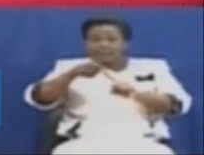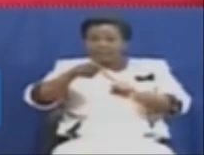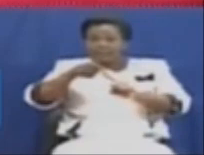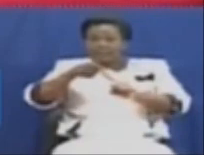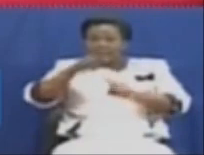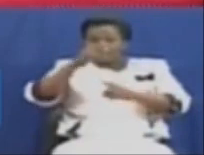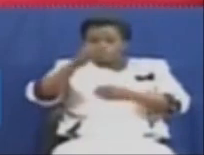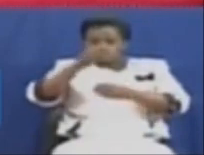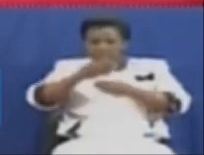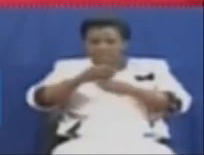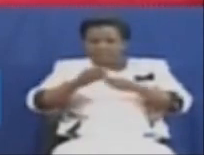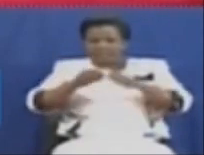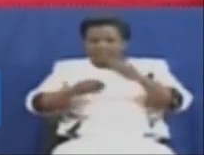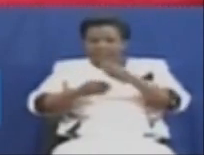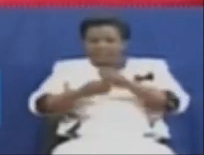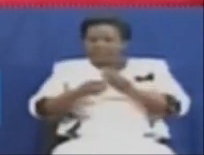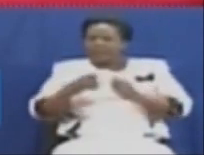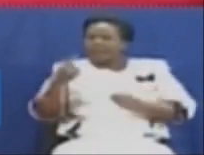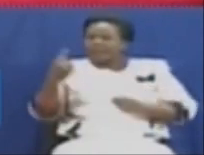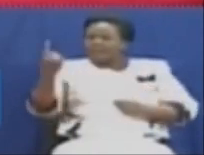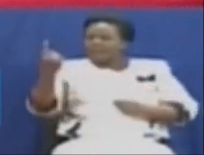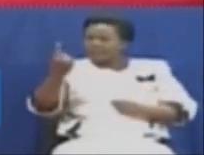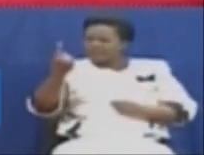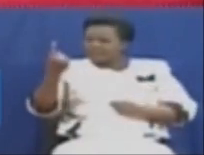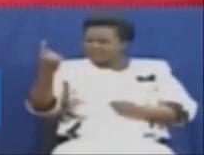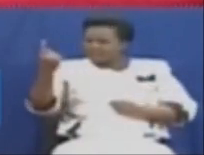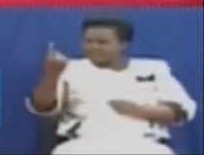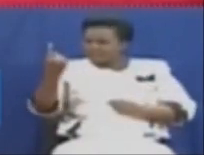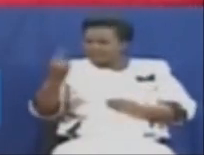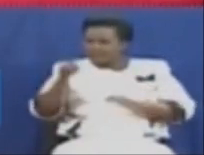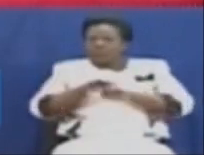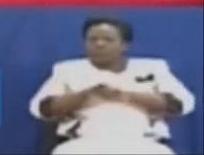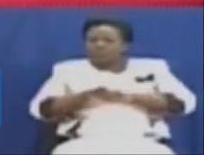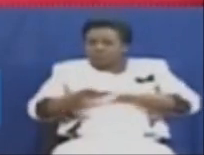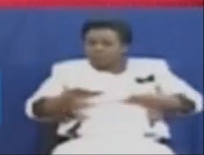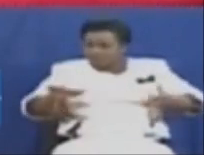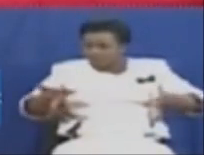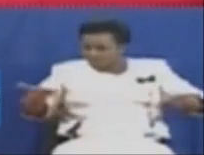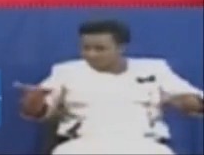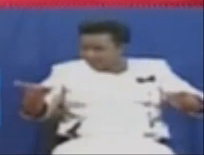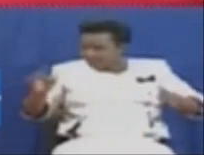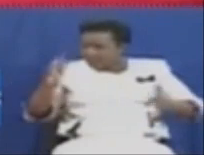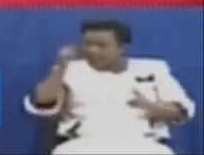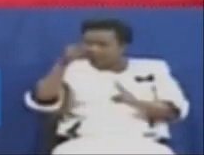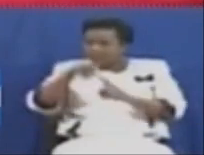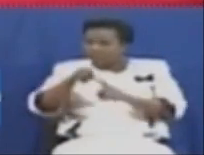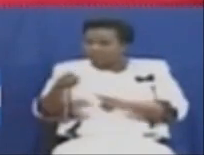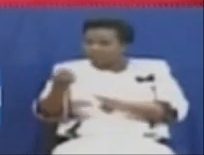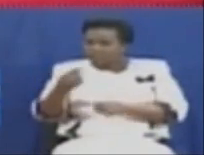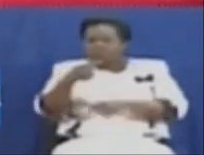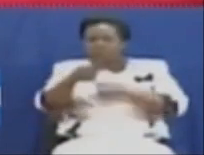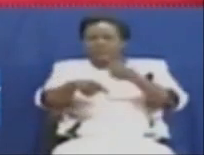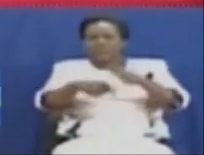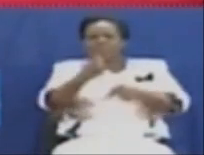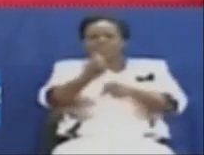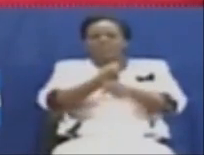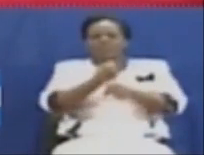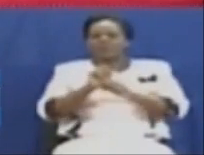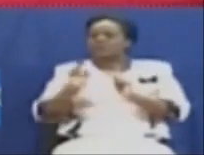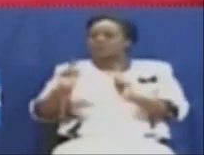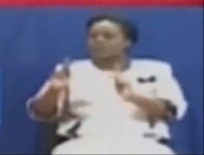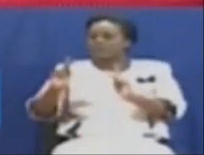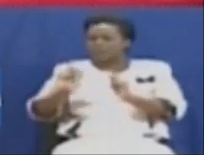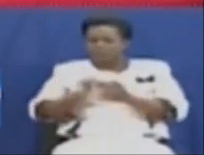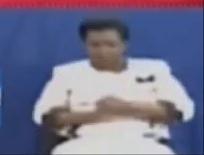na usalama, liwe tulivu, ili shughuli zetu ziweze kwenda. Lakini muhimu zaidi,